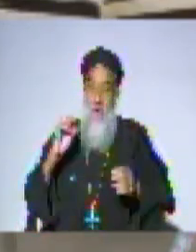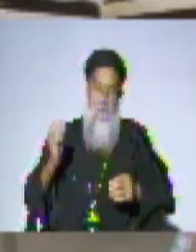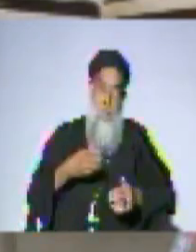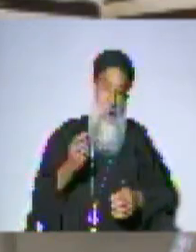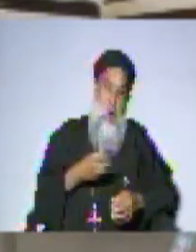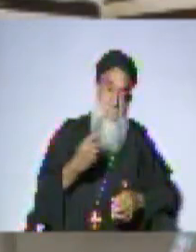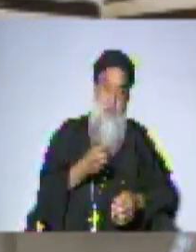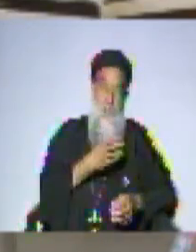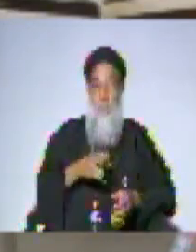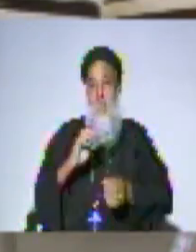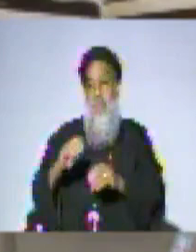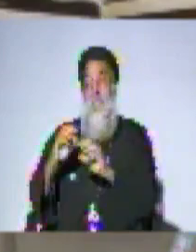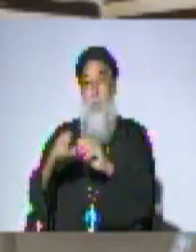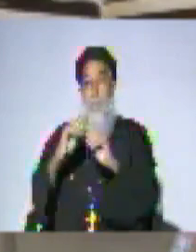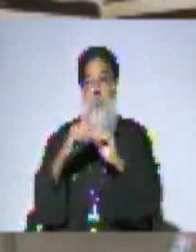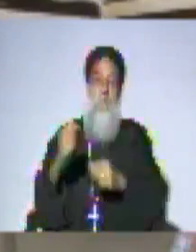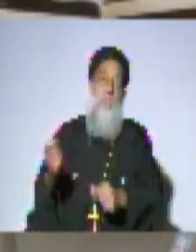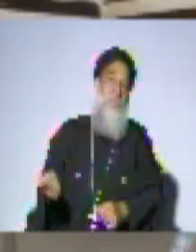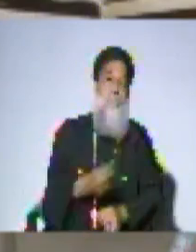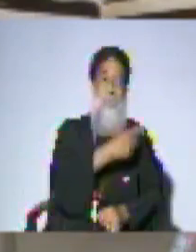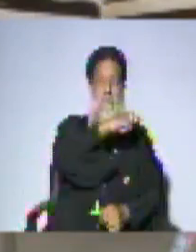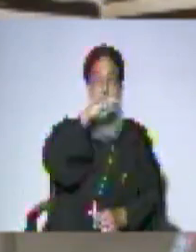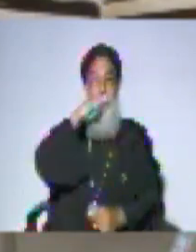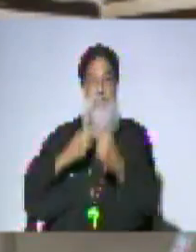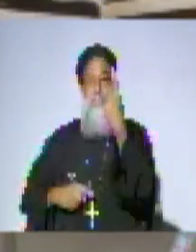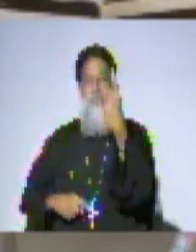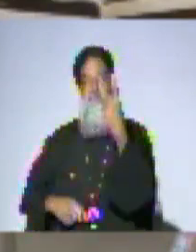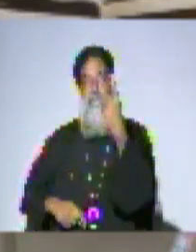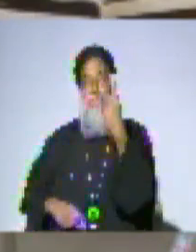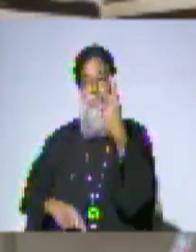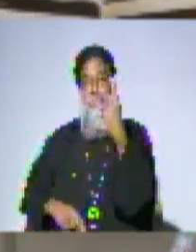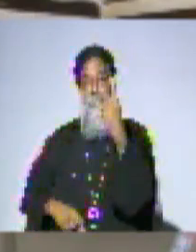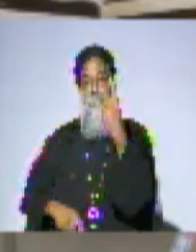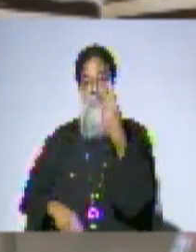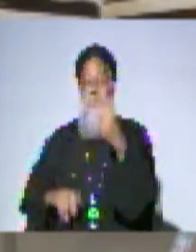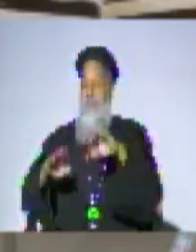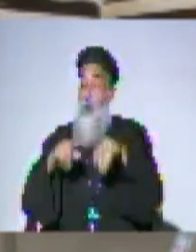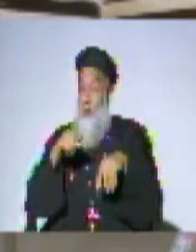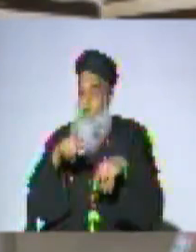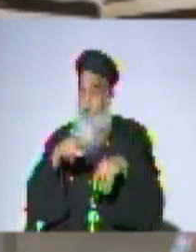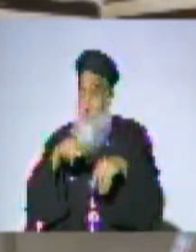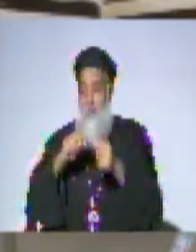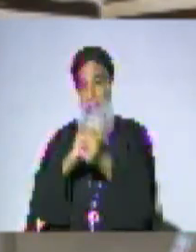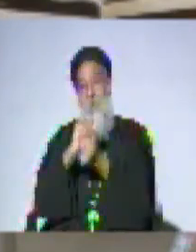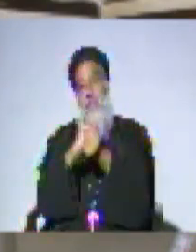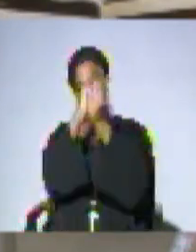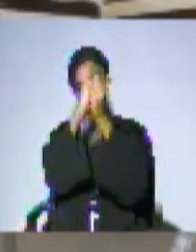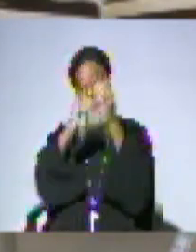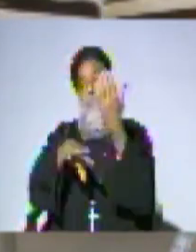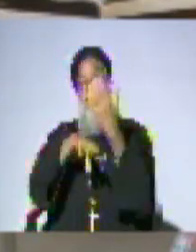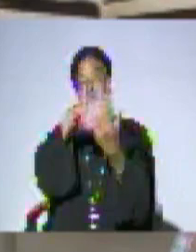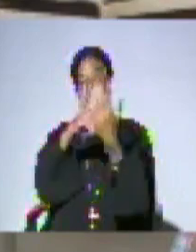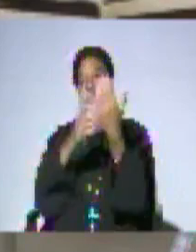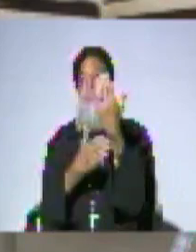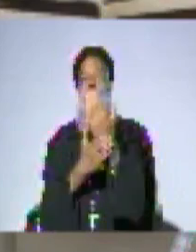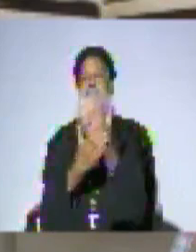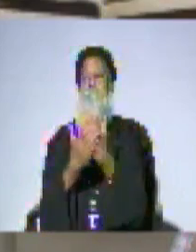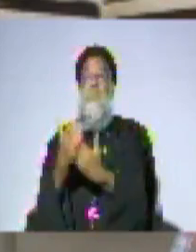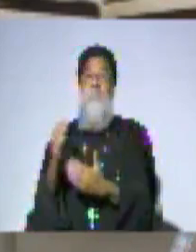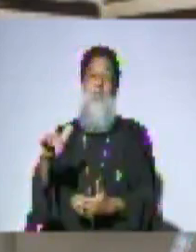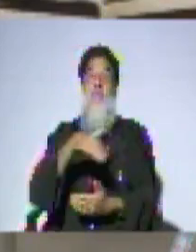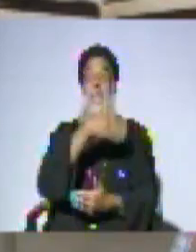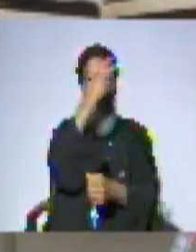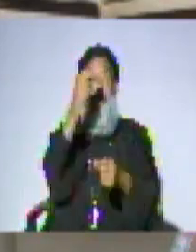عشان كده كلهم رموا الحجارة ومشيوا. وفي الآخر قال لها أما دانك أحد؟ قالت له لا، قال لها ولا أنا أدينك، اذهبي